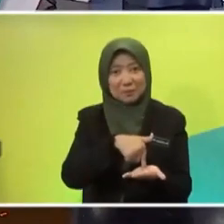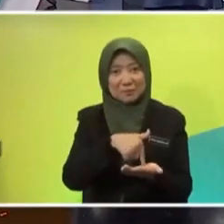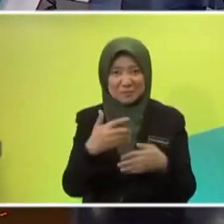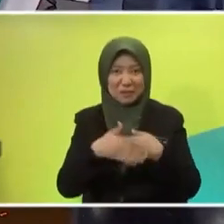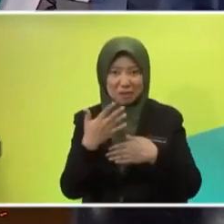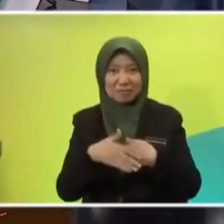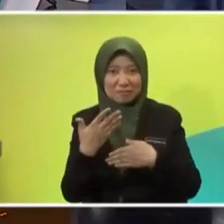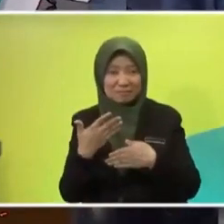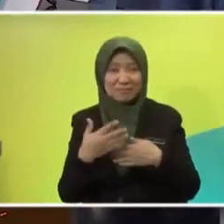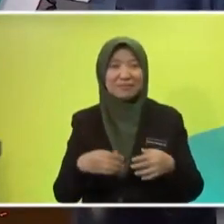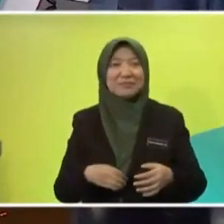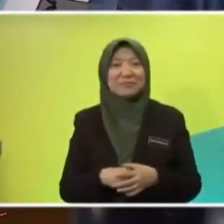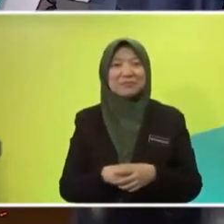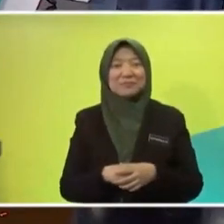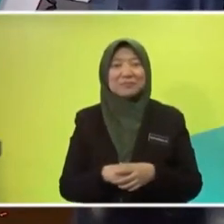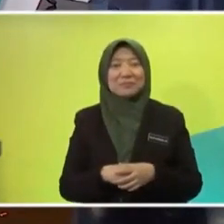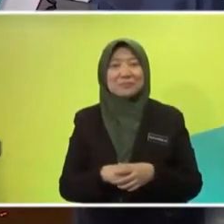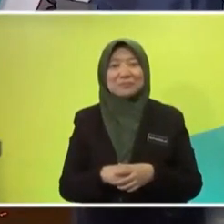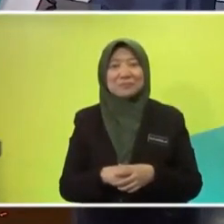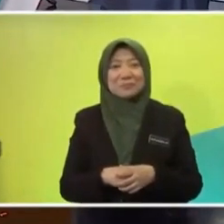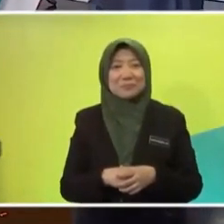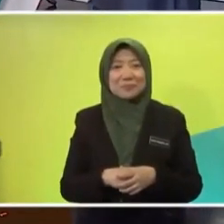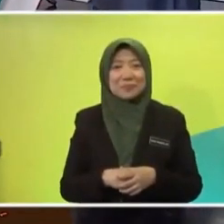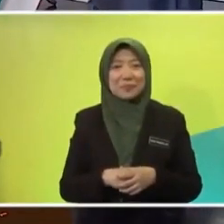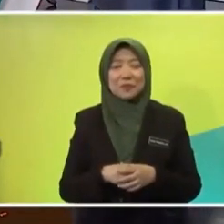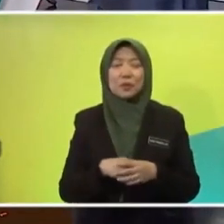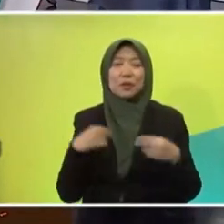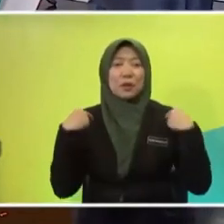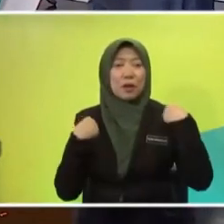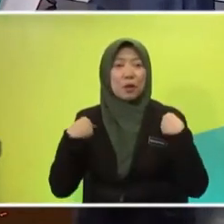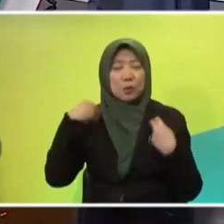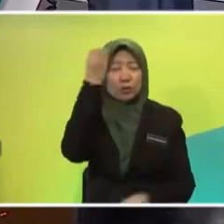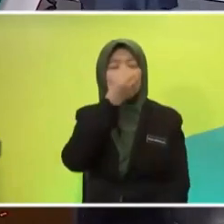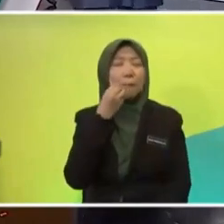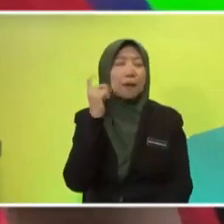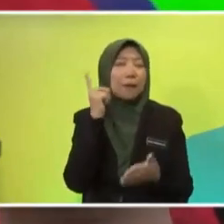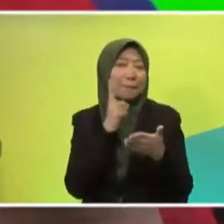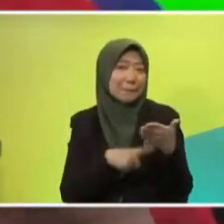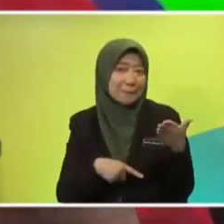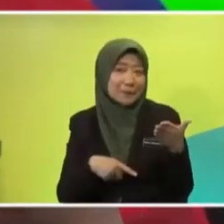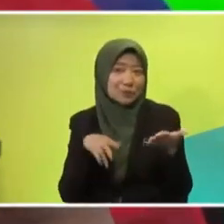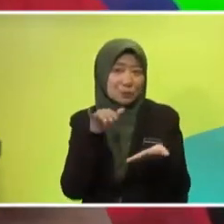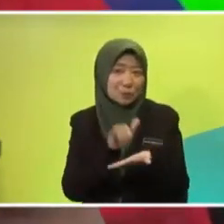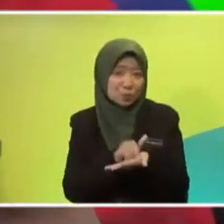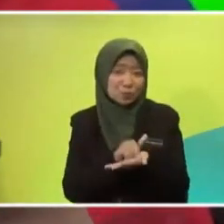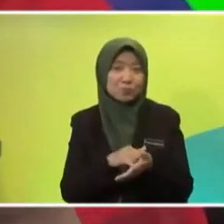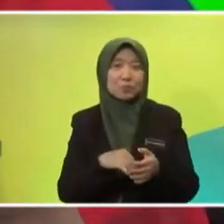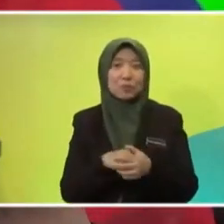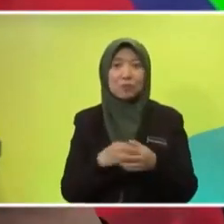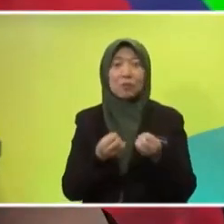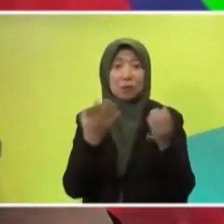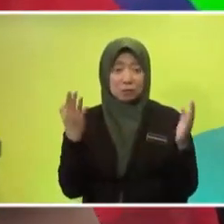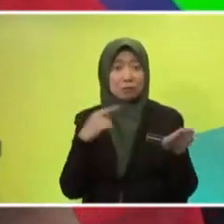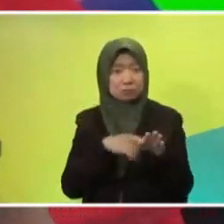ni. Iyalah. Okey, Cikgu Su Riani. Haiwan comel apakah ini? Haiwan ini kan Cikgu, banyak di rumah